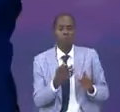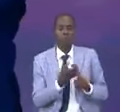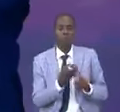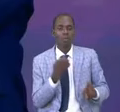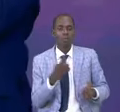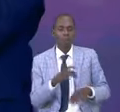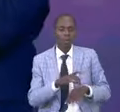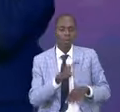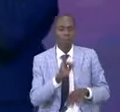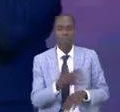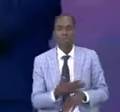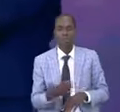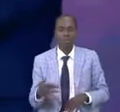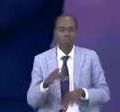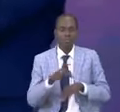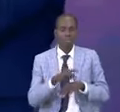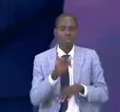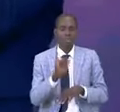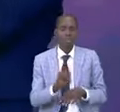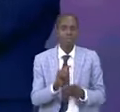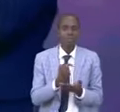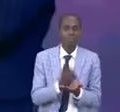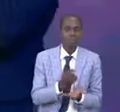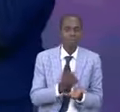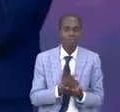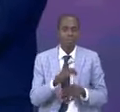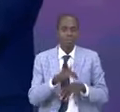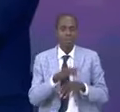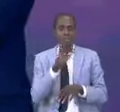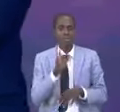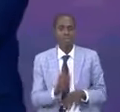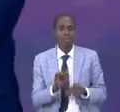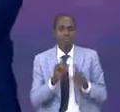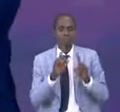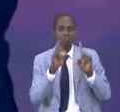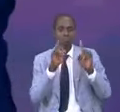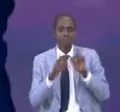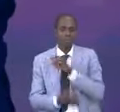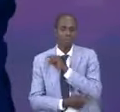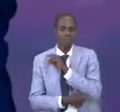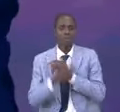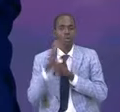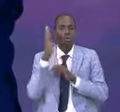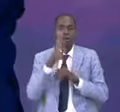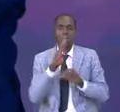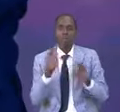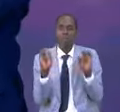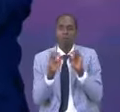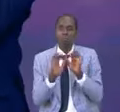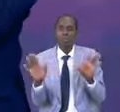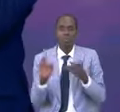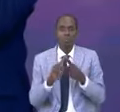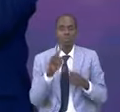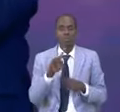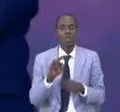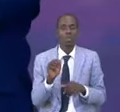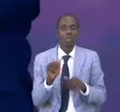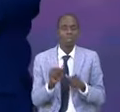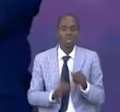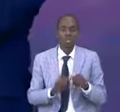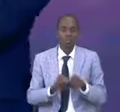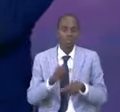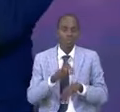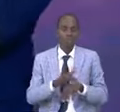plaisirs des épreuves terrestres ne vous seront rien et les problèmes terrestres